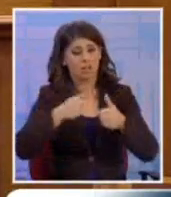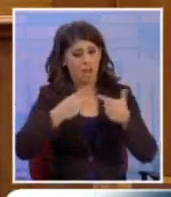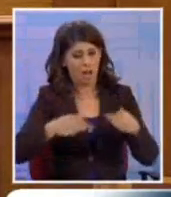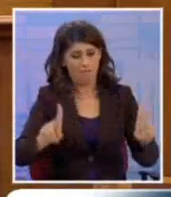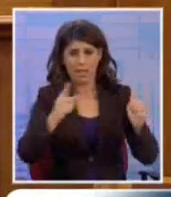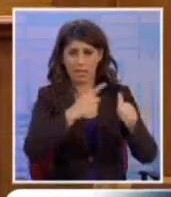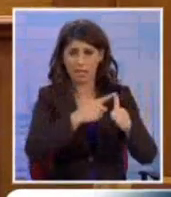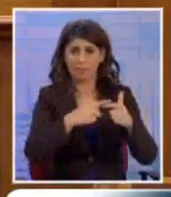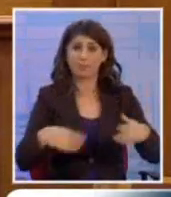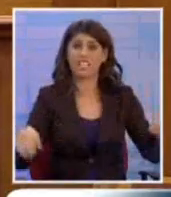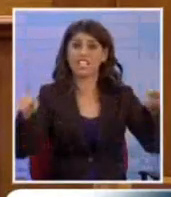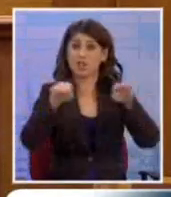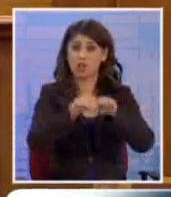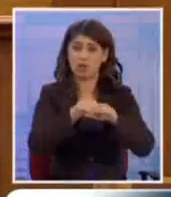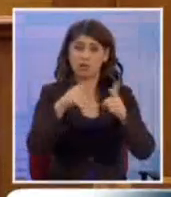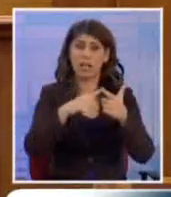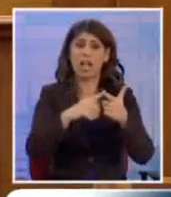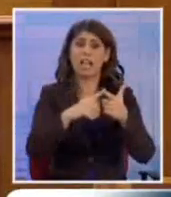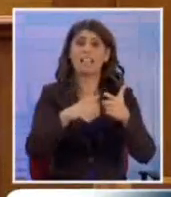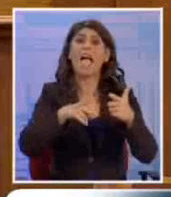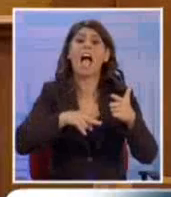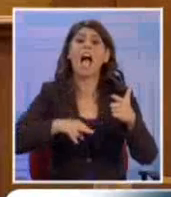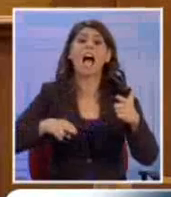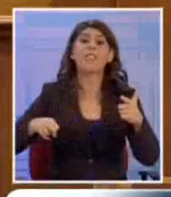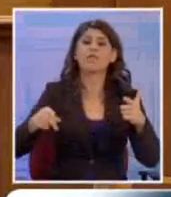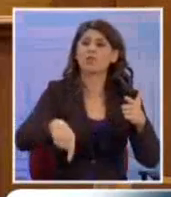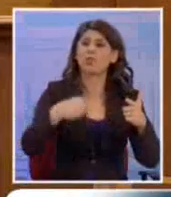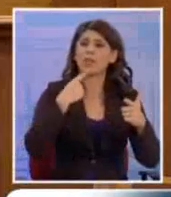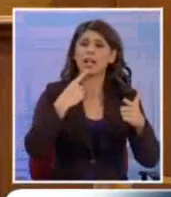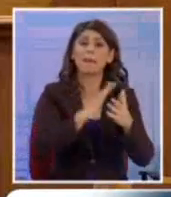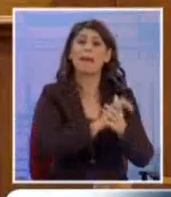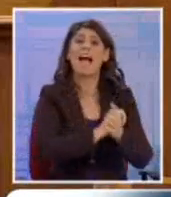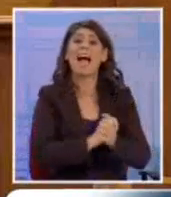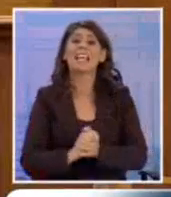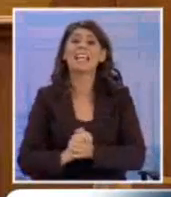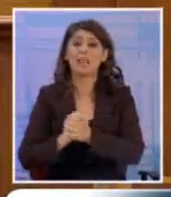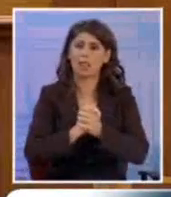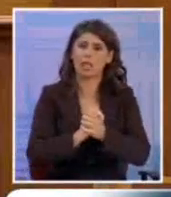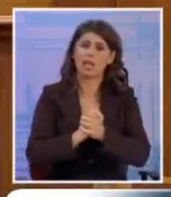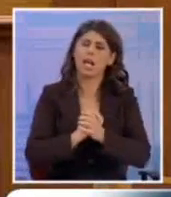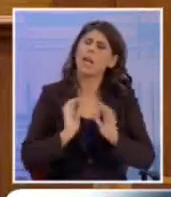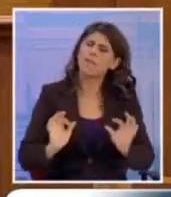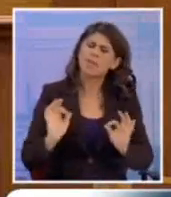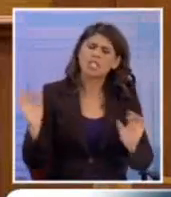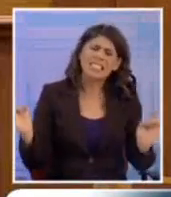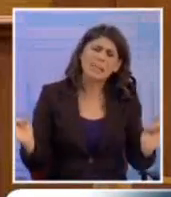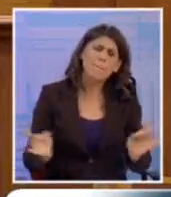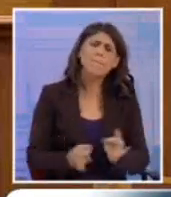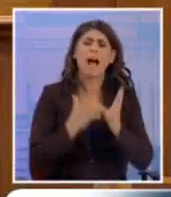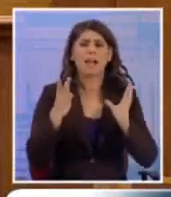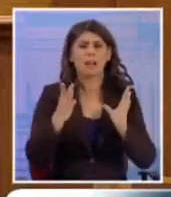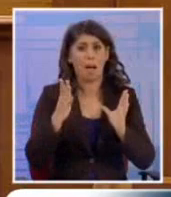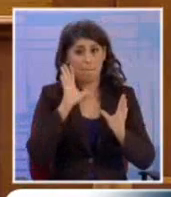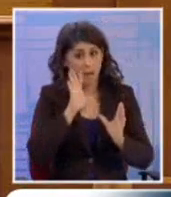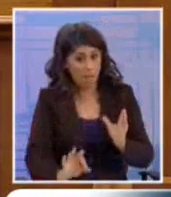ελευθερία, την ισότητα και την αδελφοσύνη, που τώρα θα τη λέγαμε αλληλεγγύη. Βεβαίως σπανίως αυτά εφαρμοζόταν στην